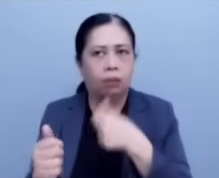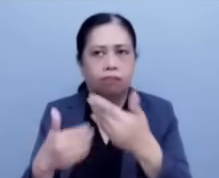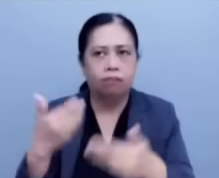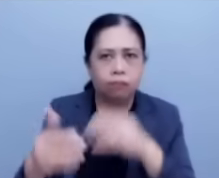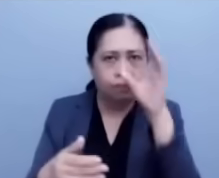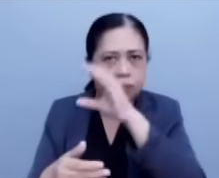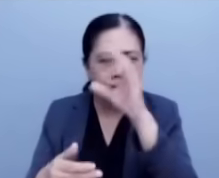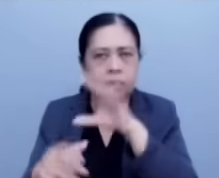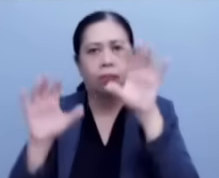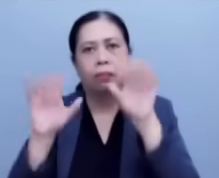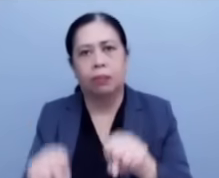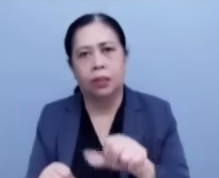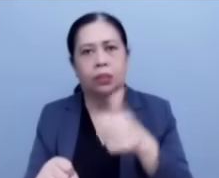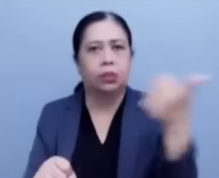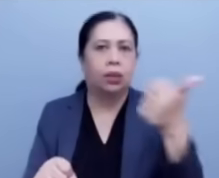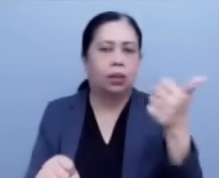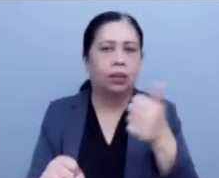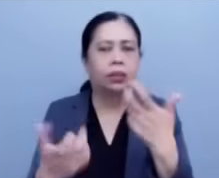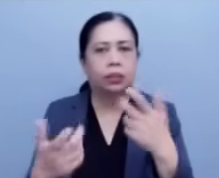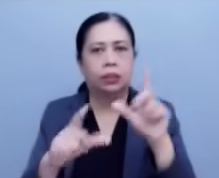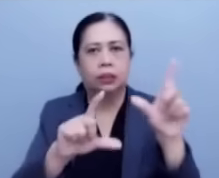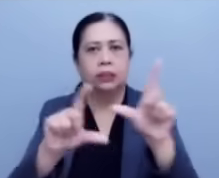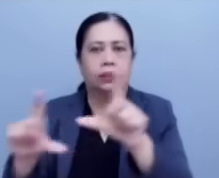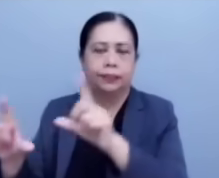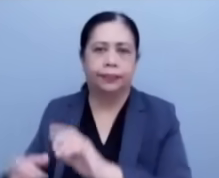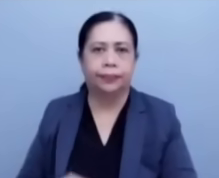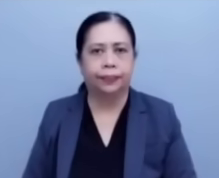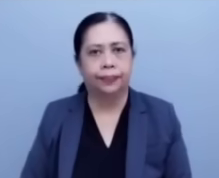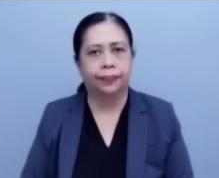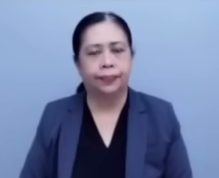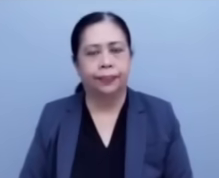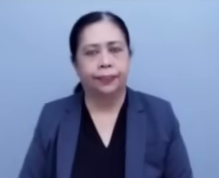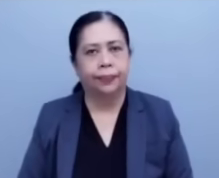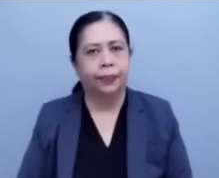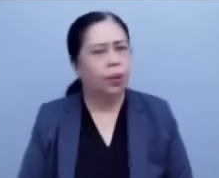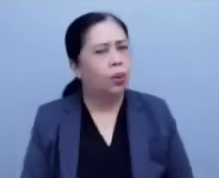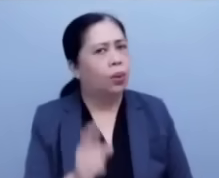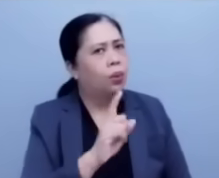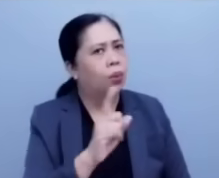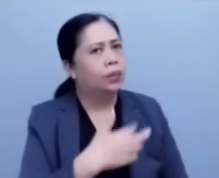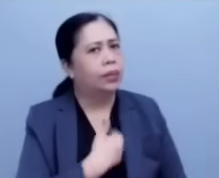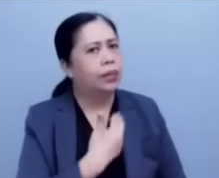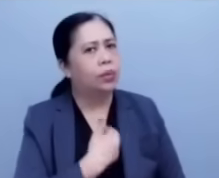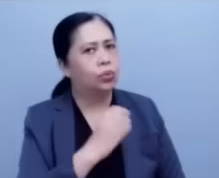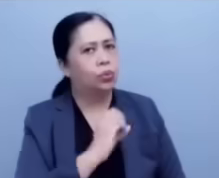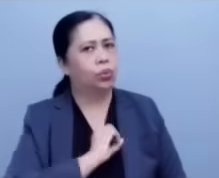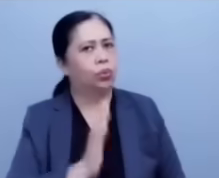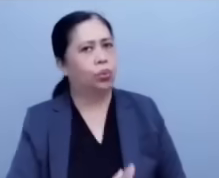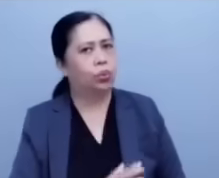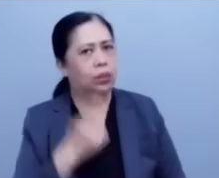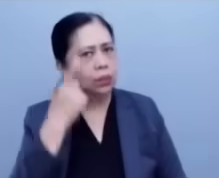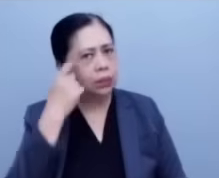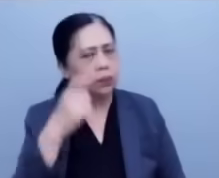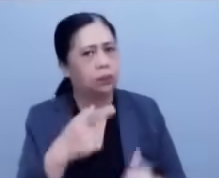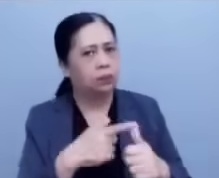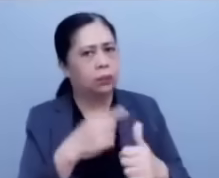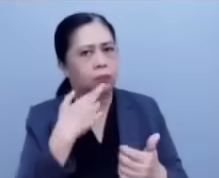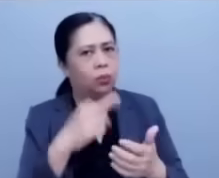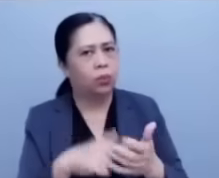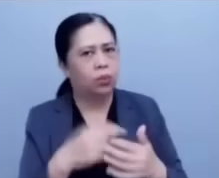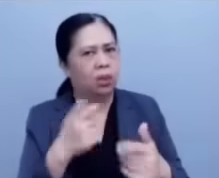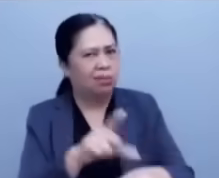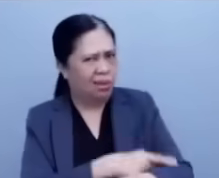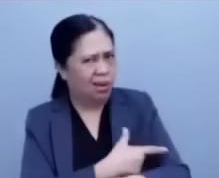ma-arrest rin po yung remaining at-large suspects po. Mm-hmm. Ano pong reaksyon na may-ari ng restaurant? Kasi sa mga paunang ulat, medyo natagalan yung